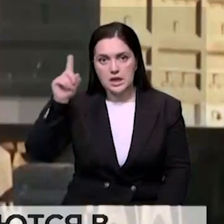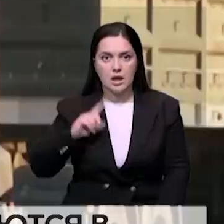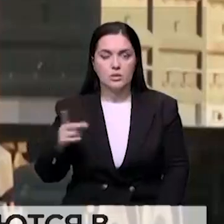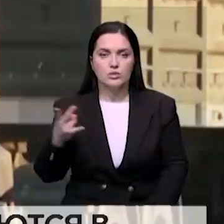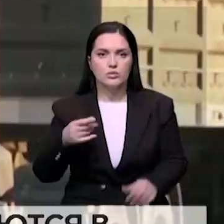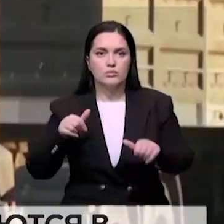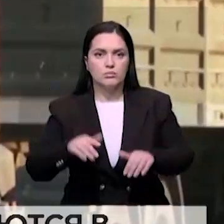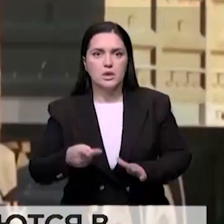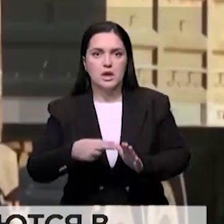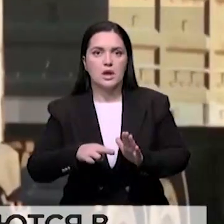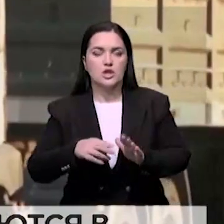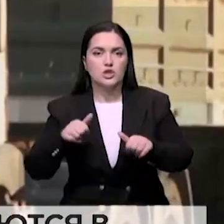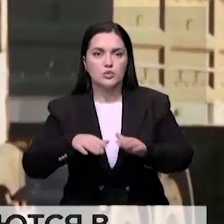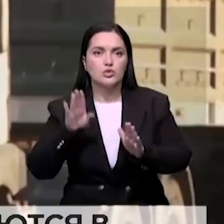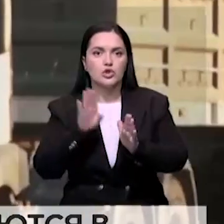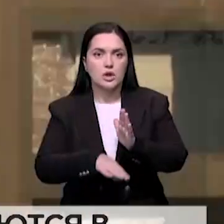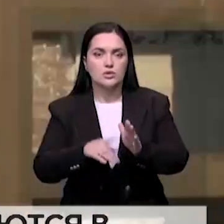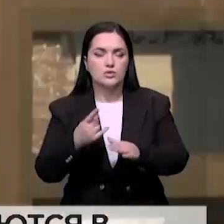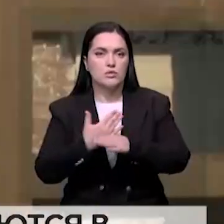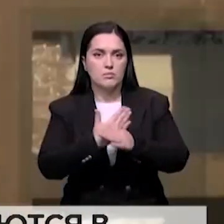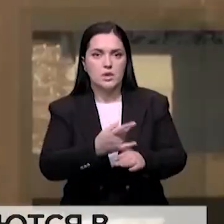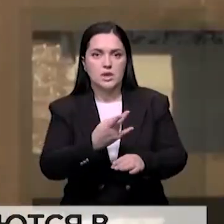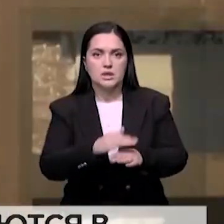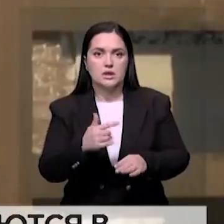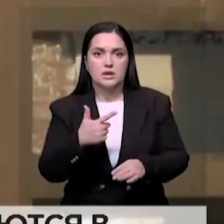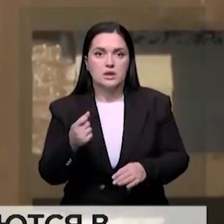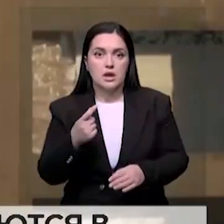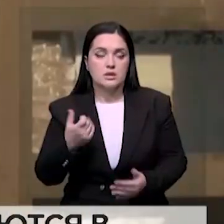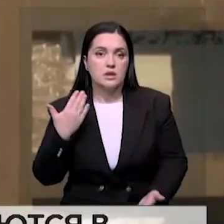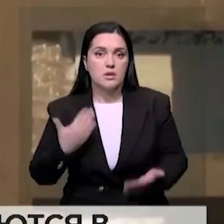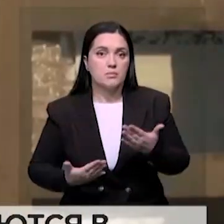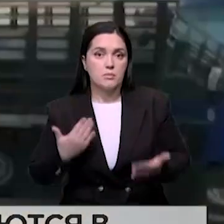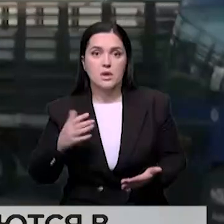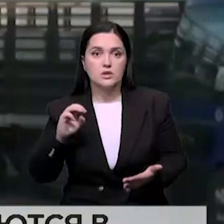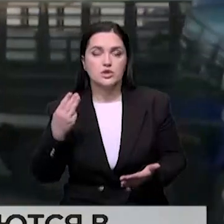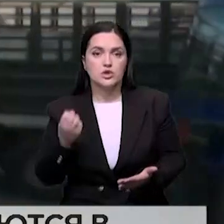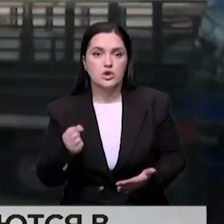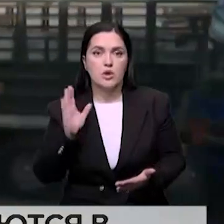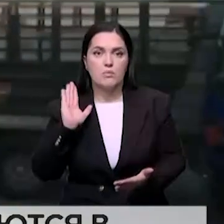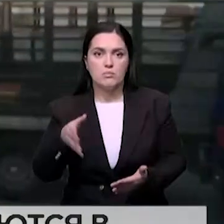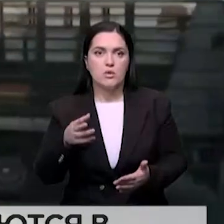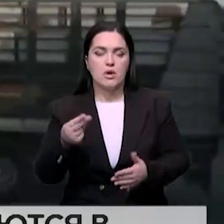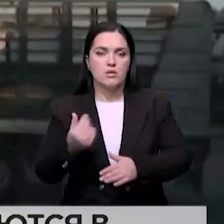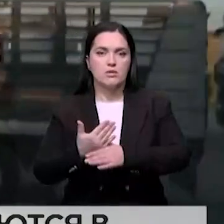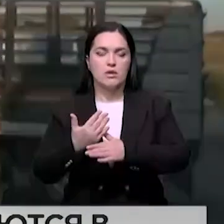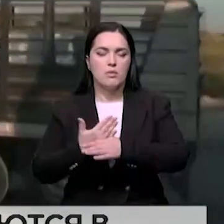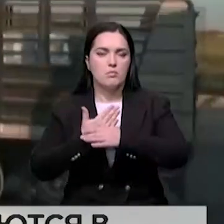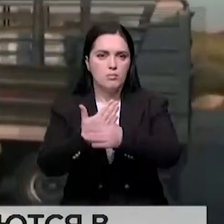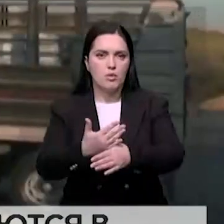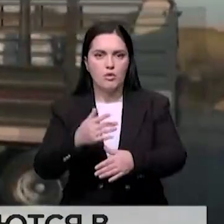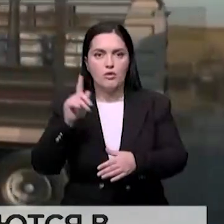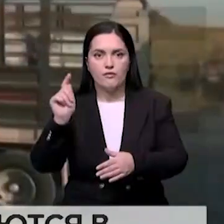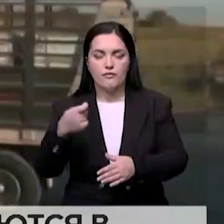принятия конкретных мер для решения ухудшающейся гуманитарной ситуации в секторе Газа. В противном случае Соединенные Штаты